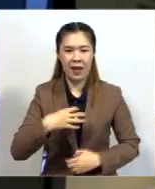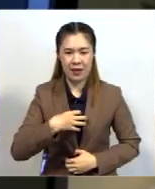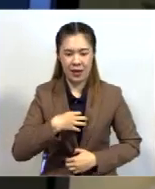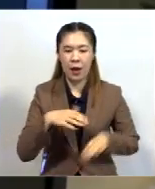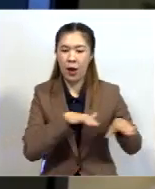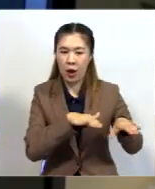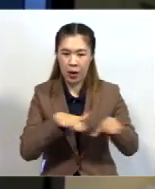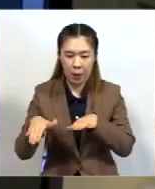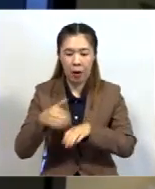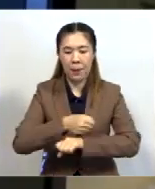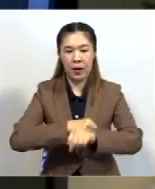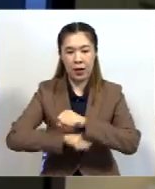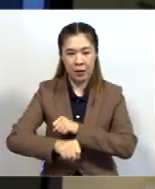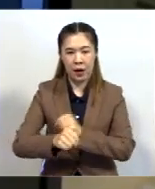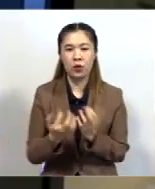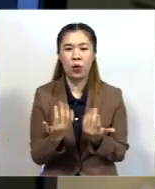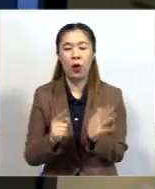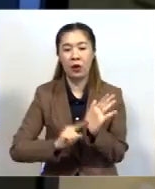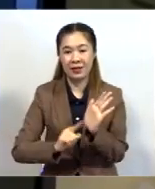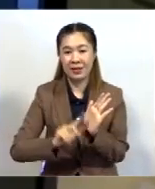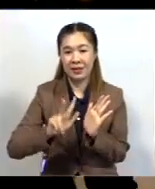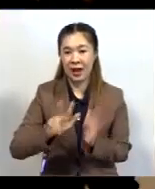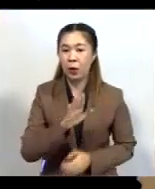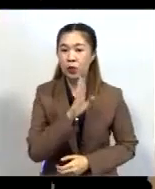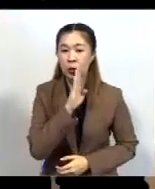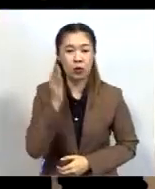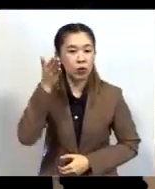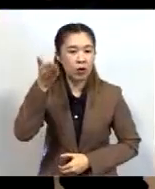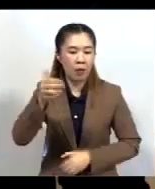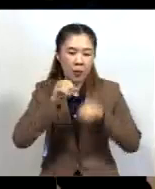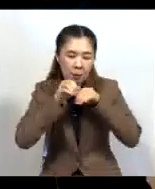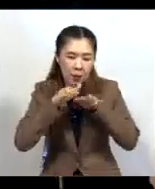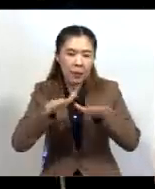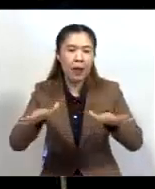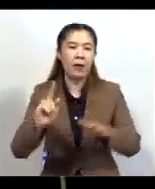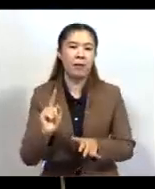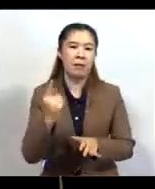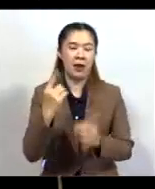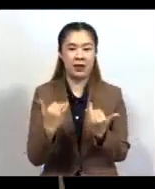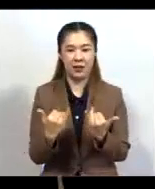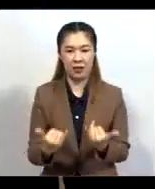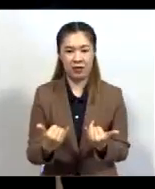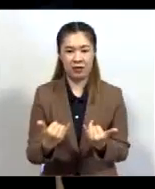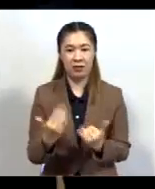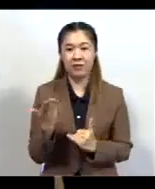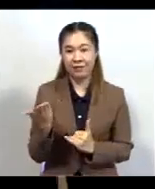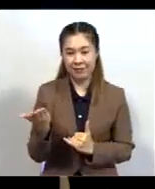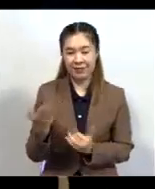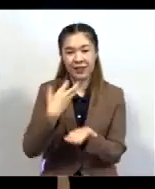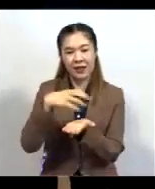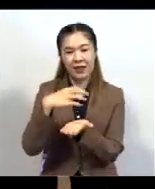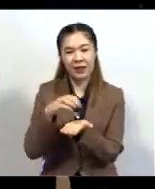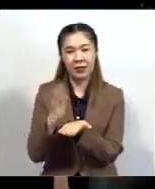ความพร้อมรับมือในระยะที่3ไว้ด้วยหากมีการแพร่ระบาดภายในประเทศขึ้นมาฟังประเด็นนี้เพิ่มเติมจากท่านนายกรัฐ